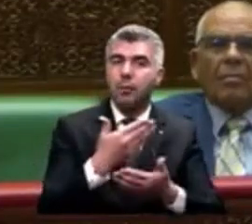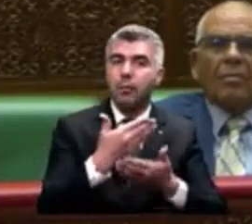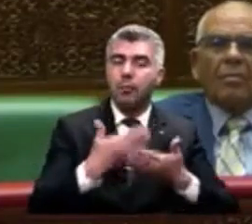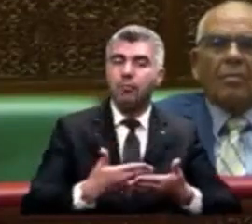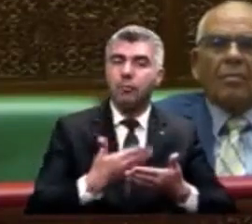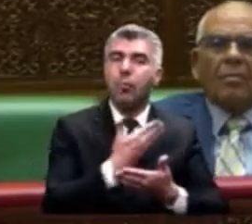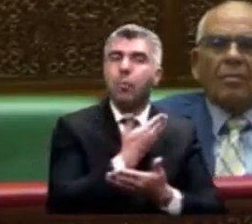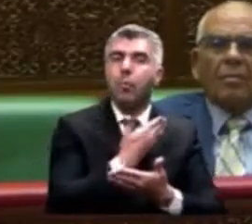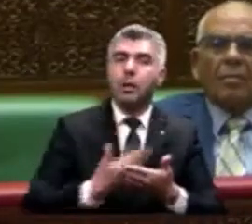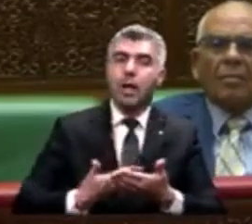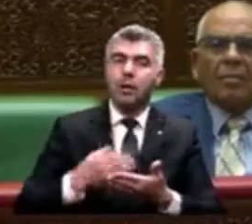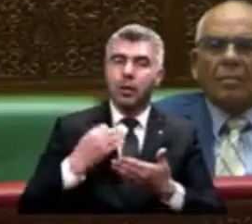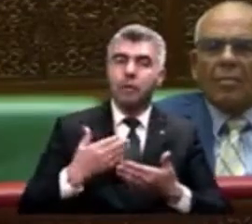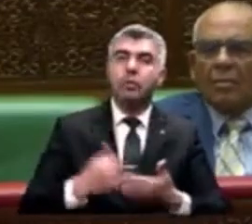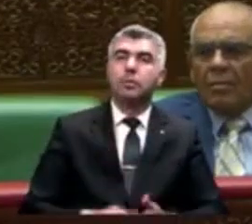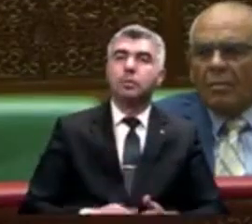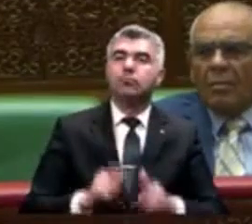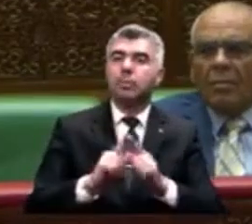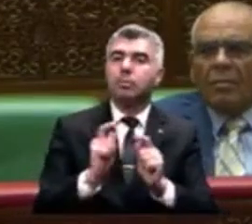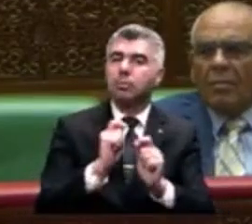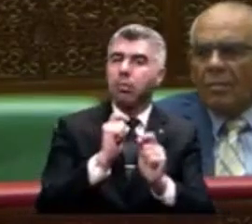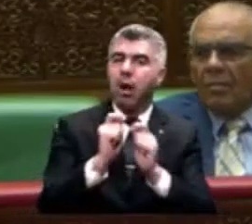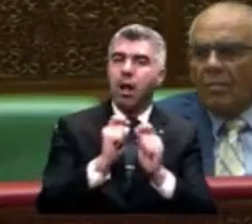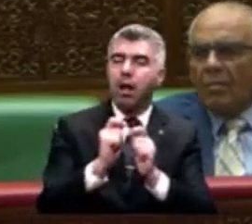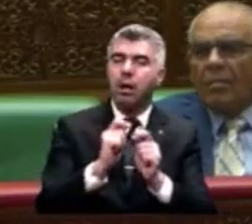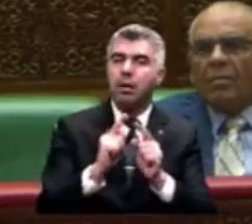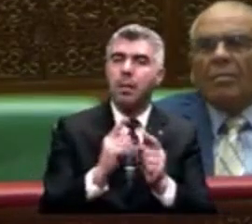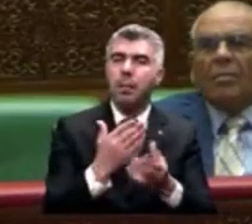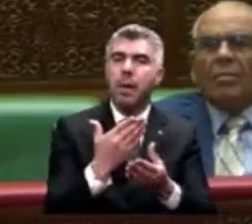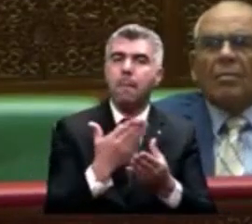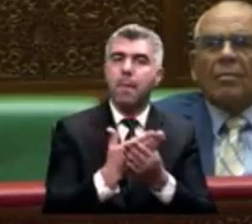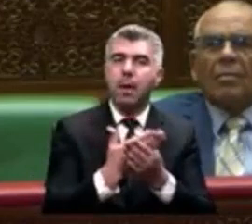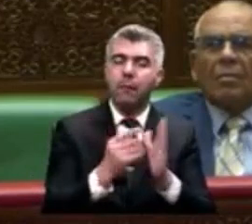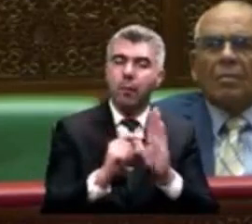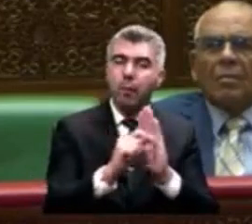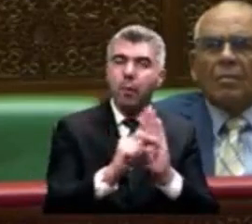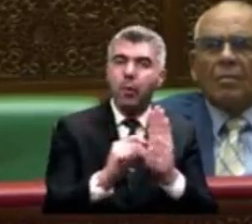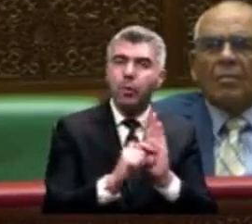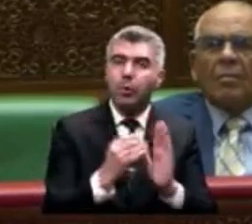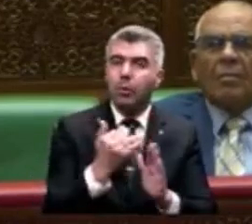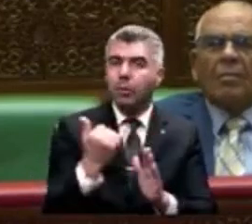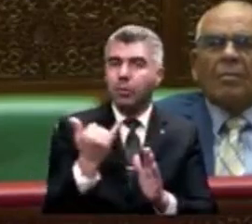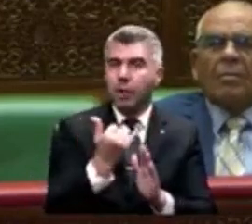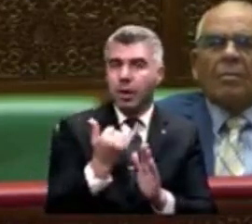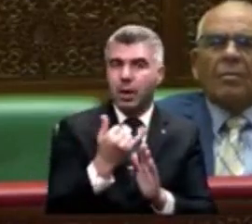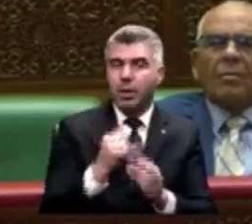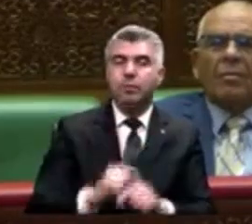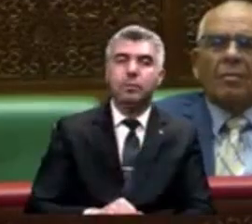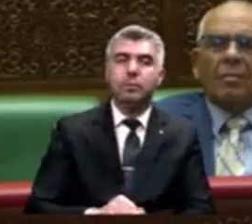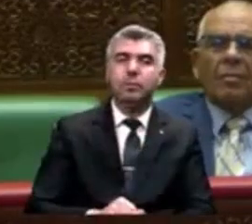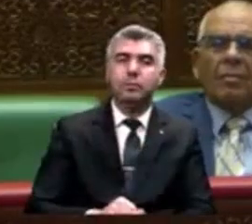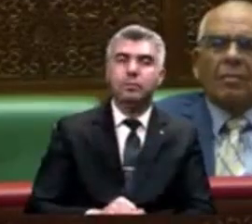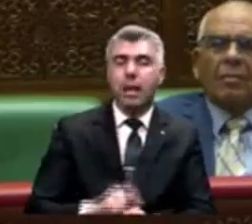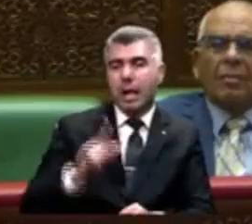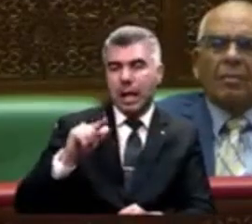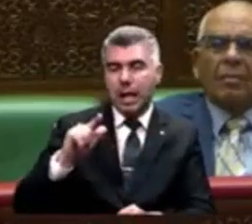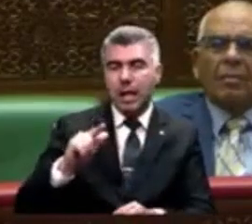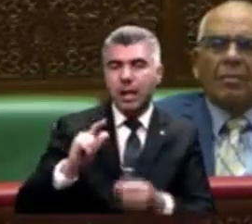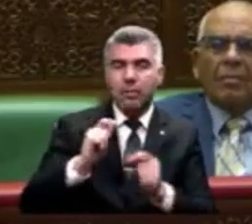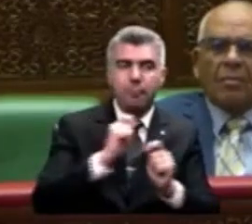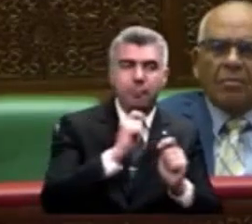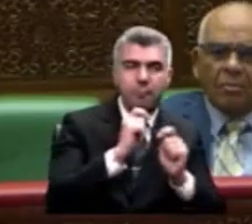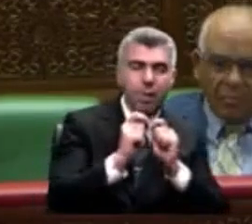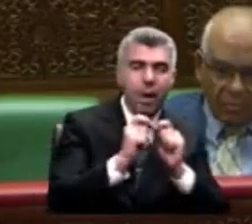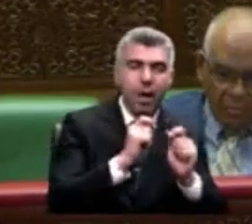المستشارين لمناقشة هذا الموضوع وهذا الملف الذي يكتسي أهمية خاصة ويشهد مجموعة من